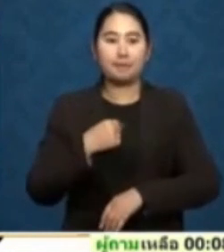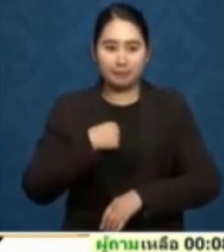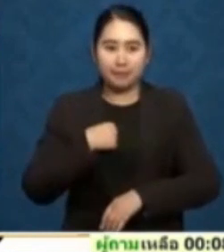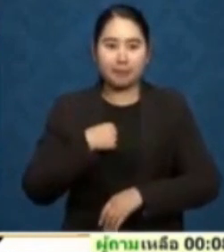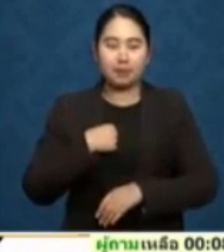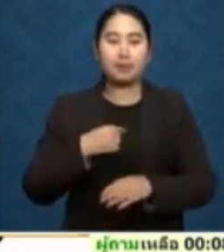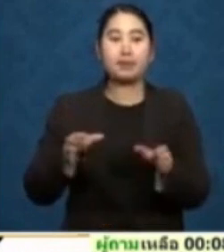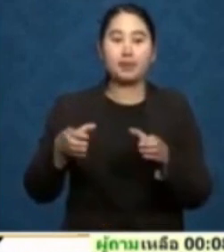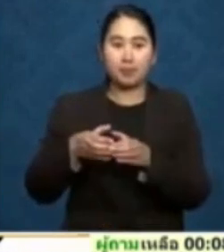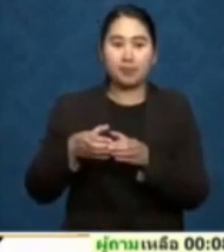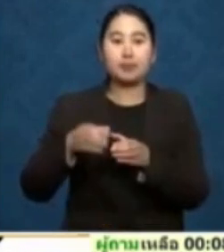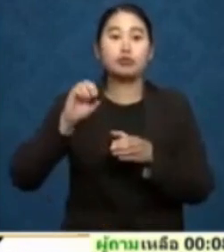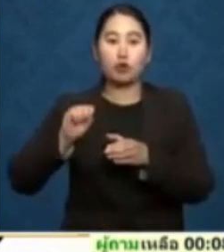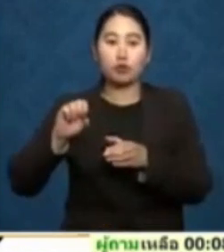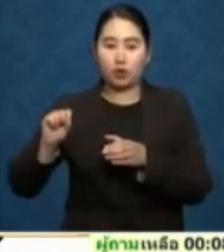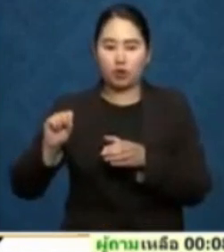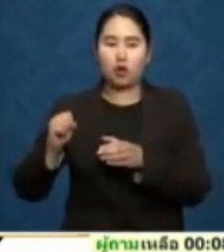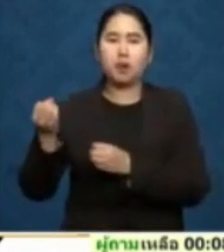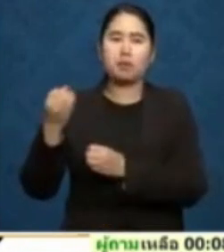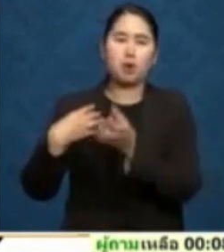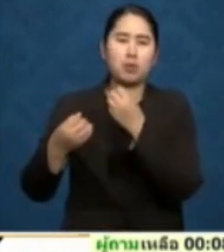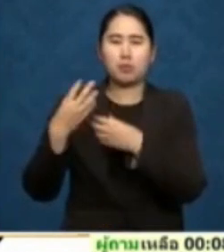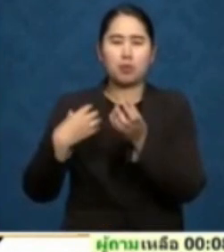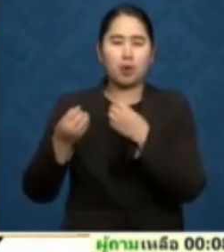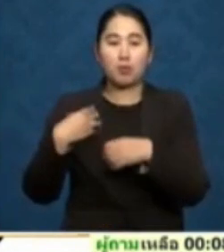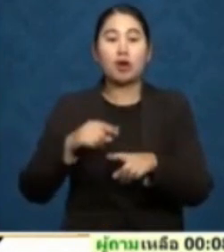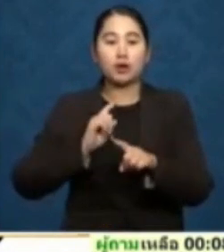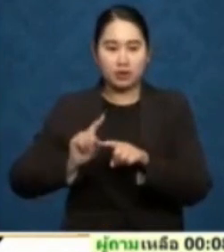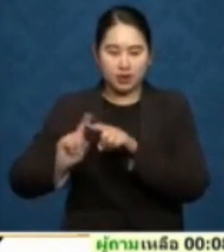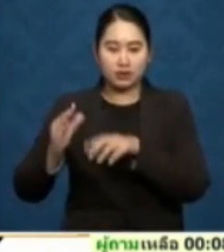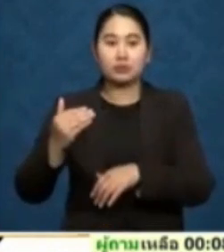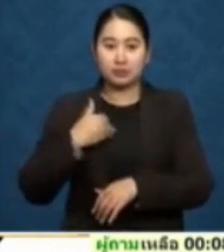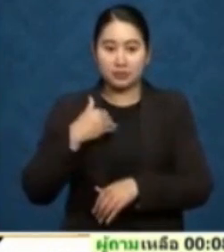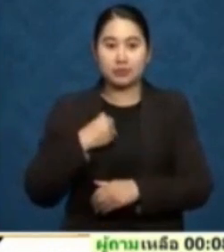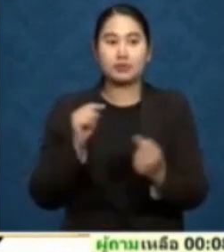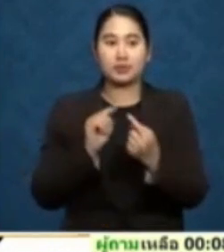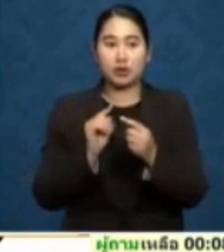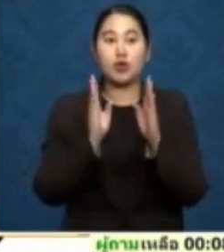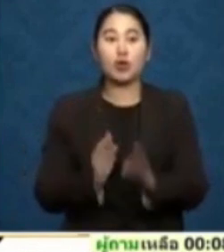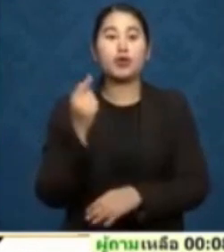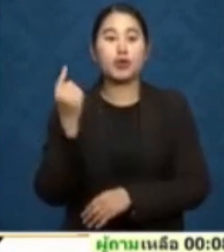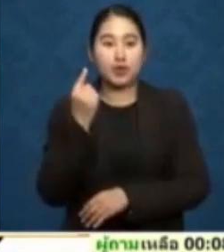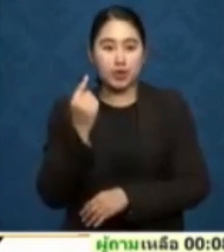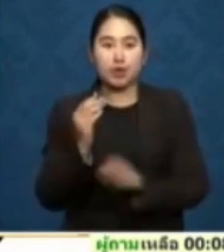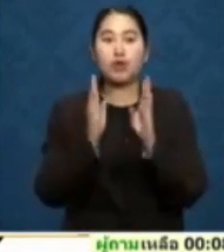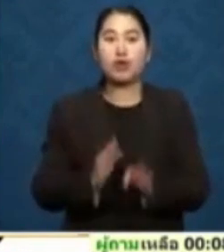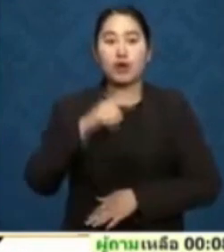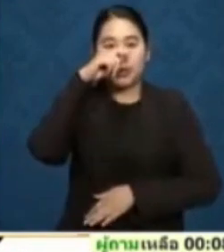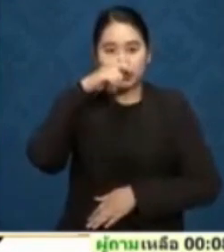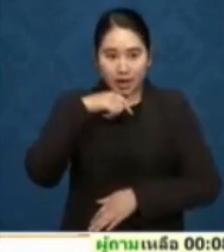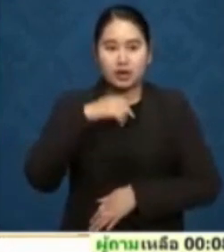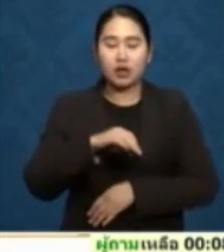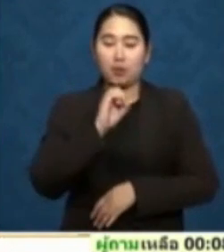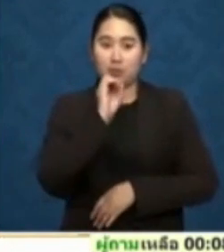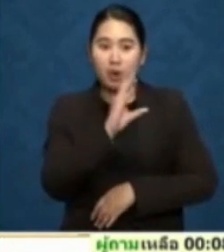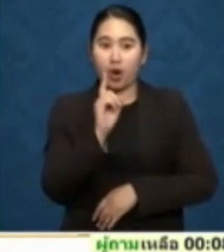ภาผู้แทนราษฎรก็ได้รับเรื่องร้องเรียนจากประชาชนในพื้นที่นะครับทั้งจากนักท่องเที่ยวเองและคนไทยว่ามีประเด็นนักท่องเที่